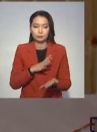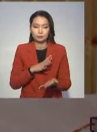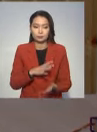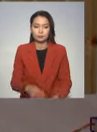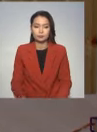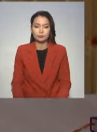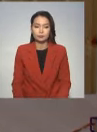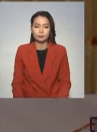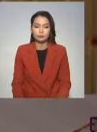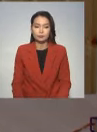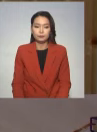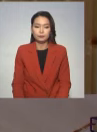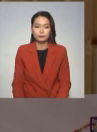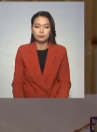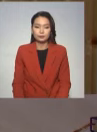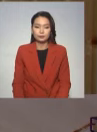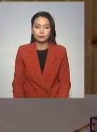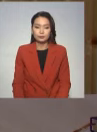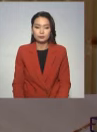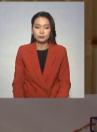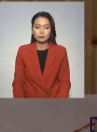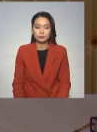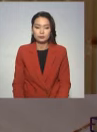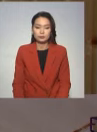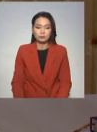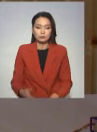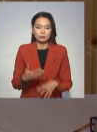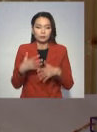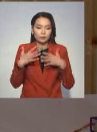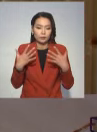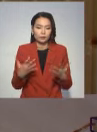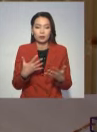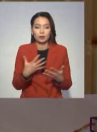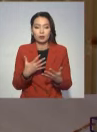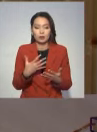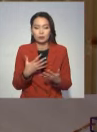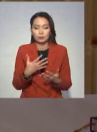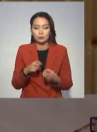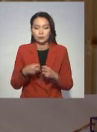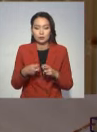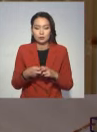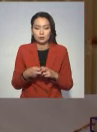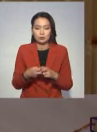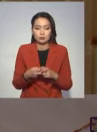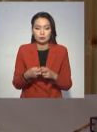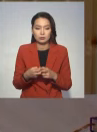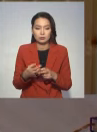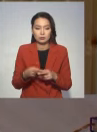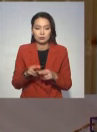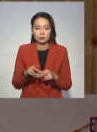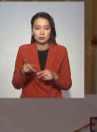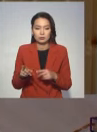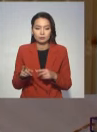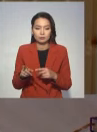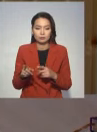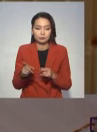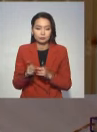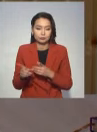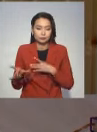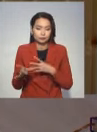екі командаға бәлкен екеміз сұрластық. Осын екеміз отырып, енді мүмкін 1000 теңгеден қойса